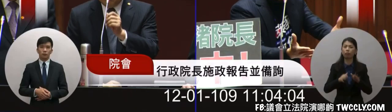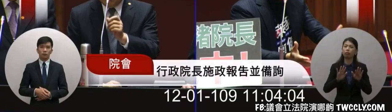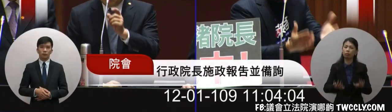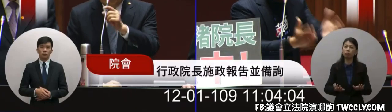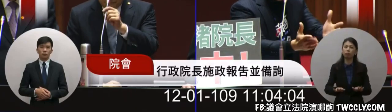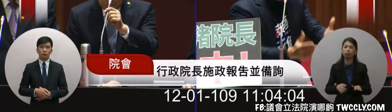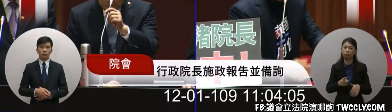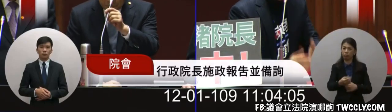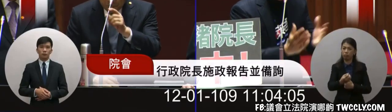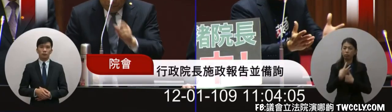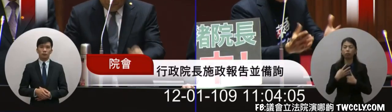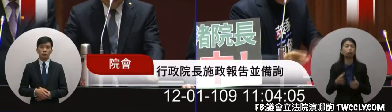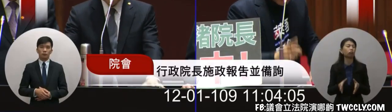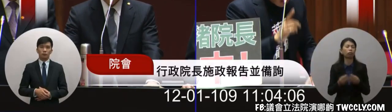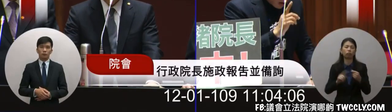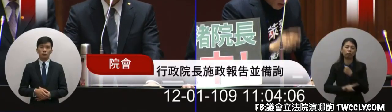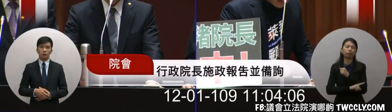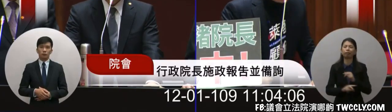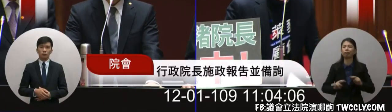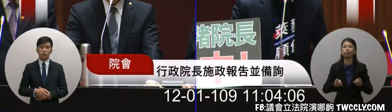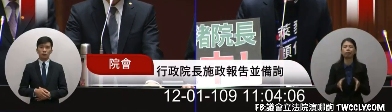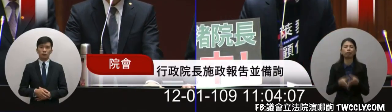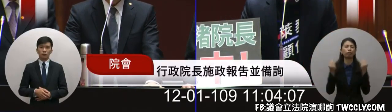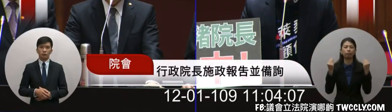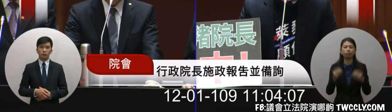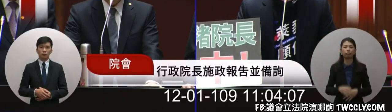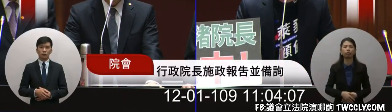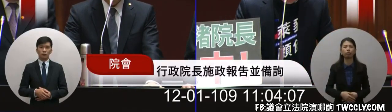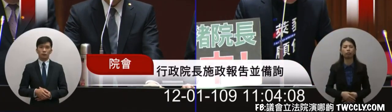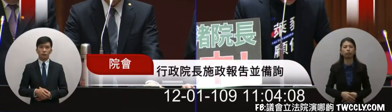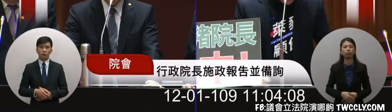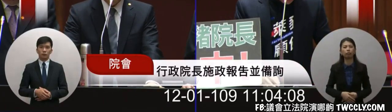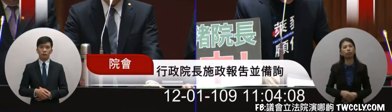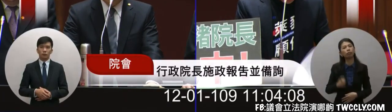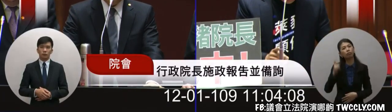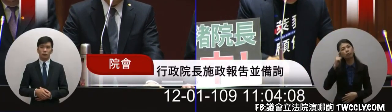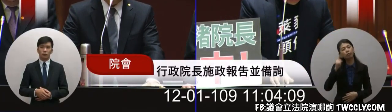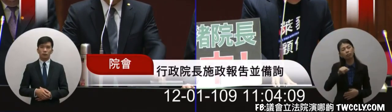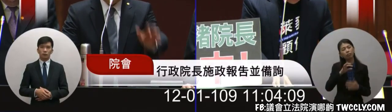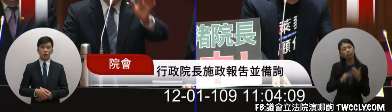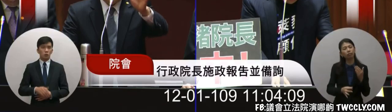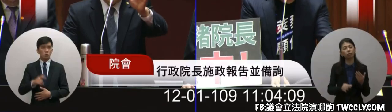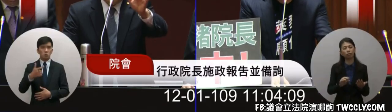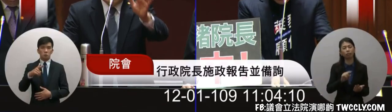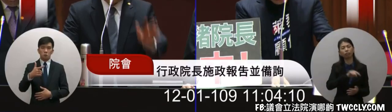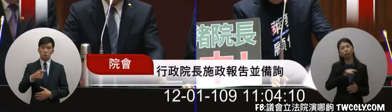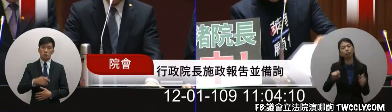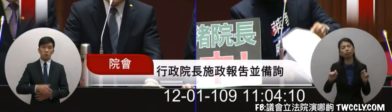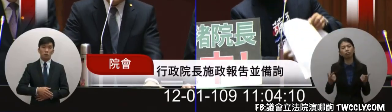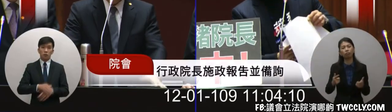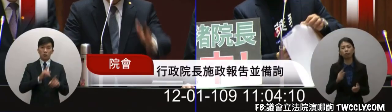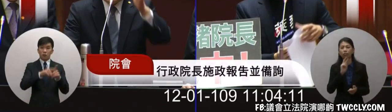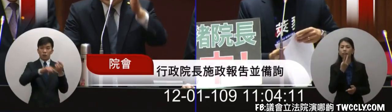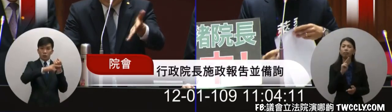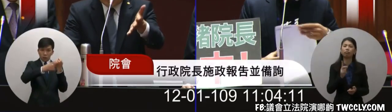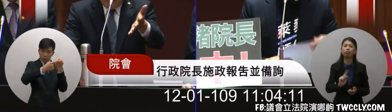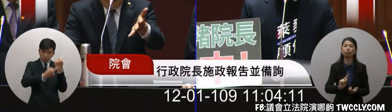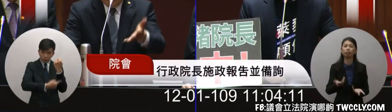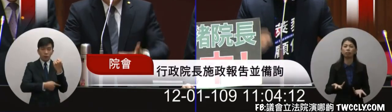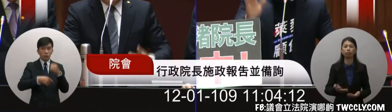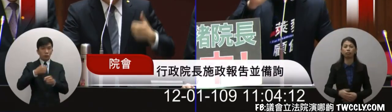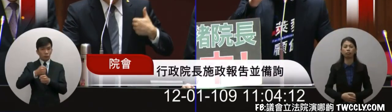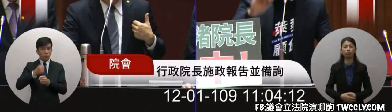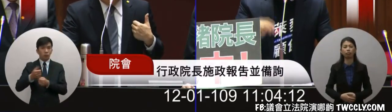诉我们说不用了，不用修，完全就让大家觉得是双重标准。 不不不， 再来 依法行政，现在的